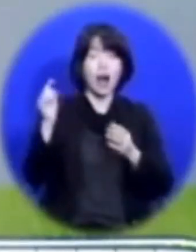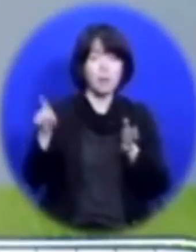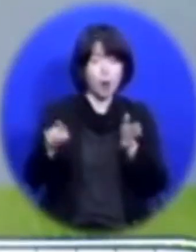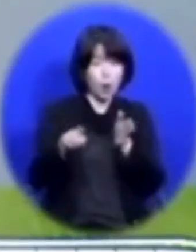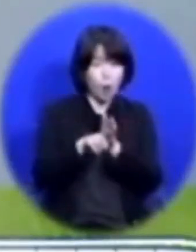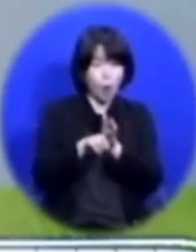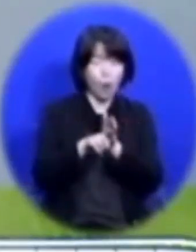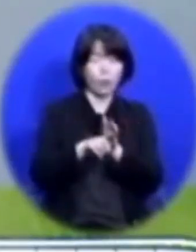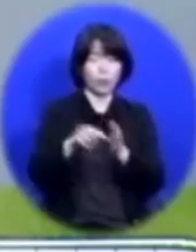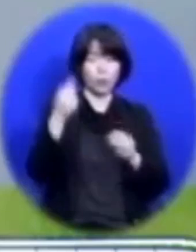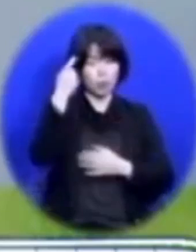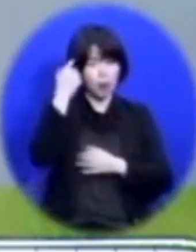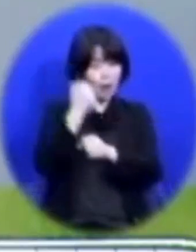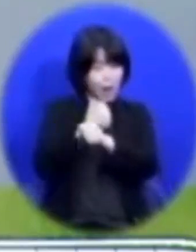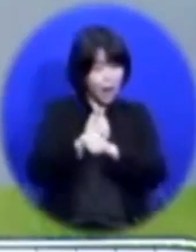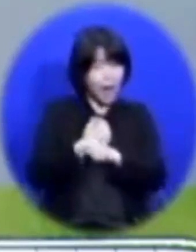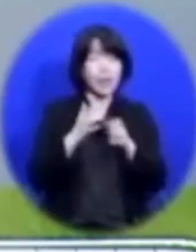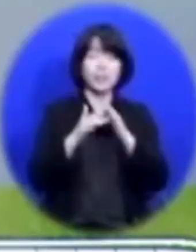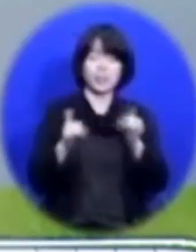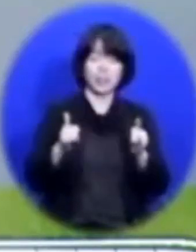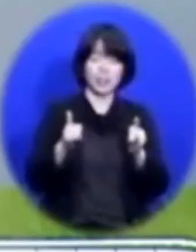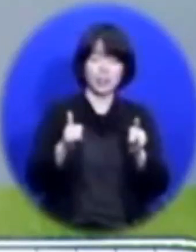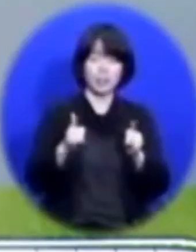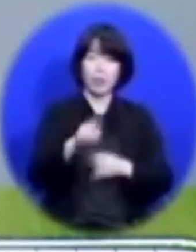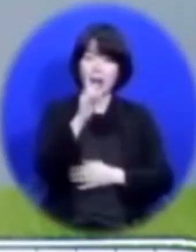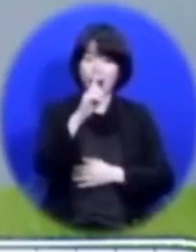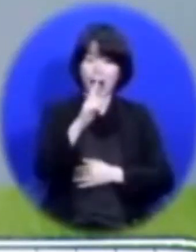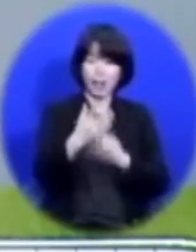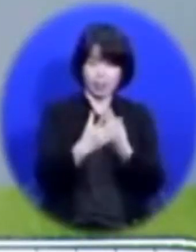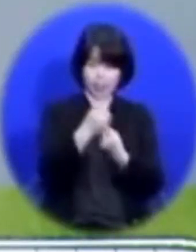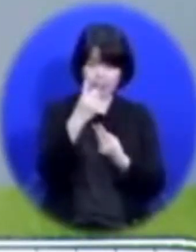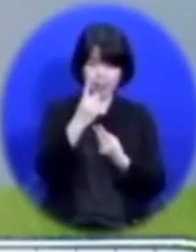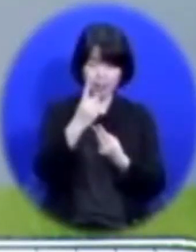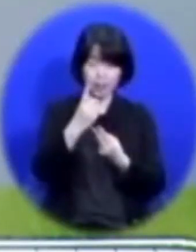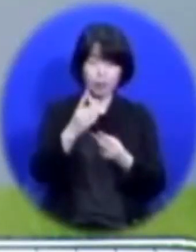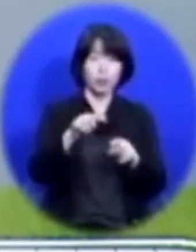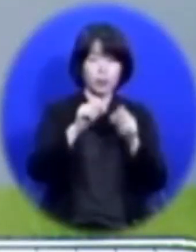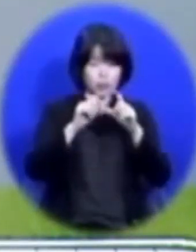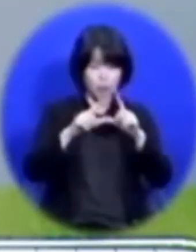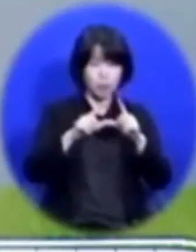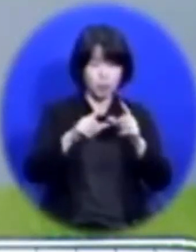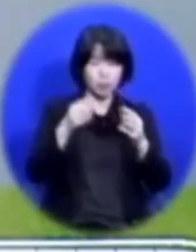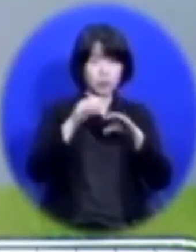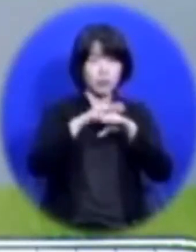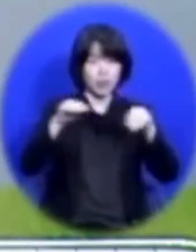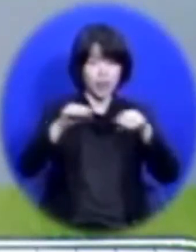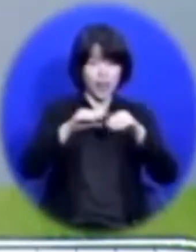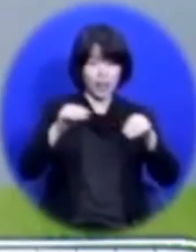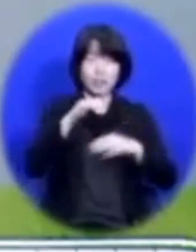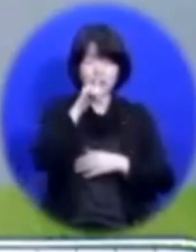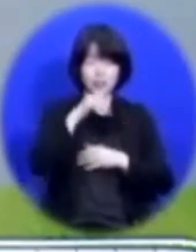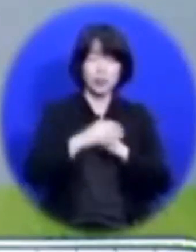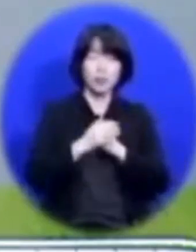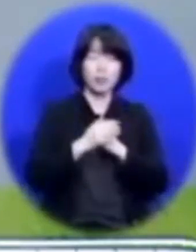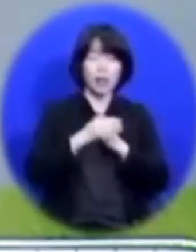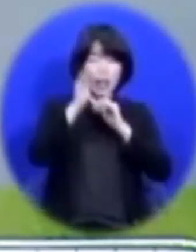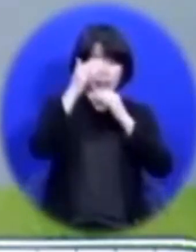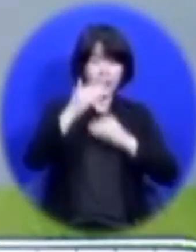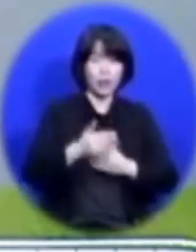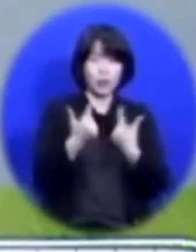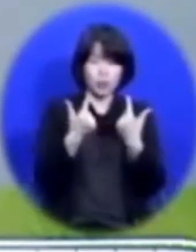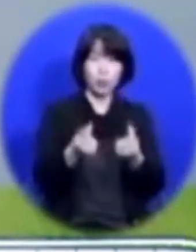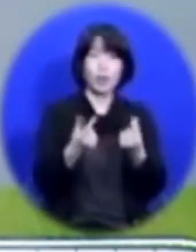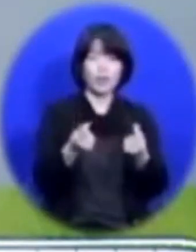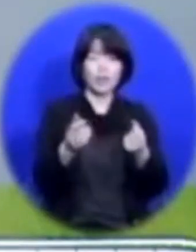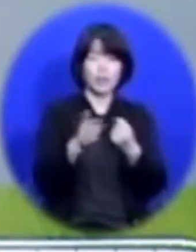신학자들은시편42편과43편을 하나의시편으로해석합니다. 내용이사실상동일